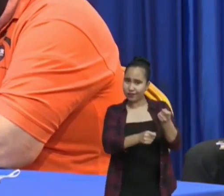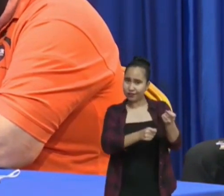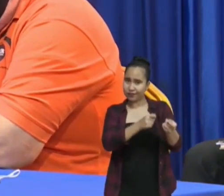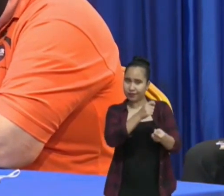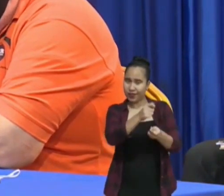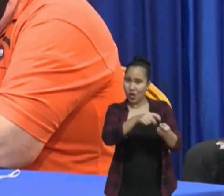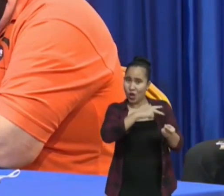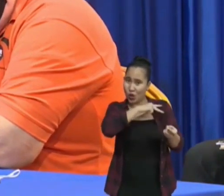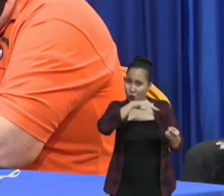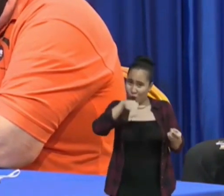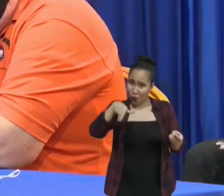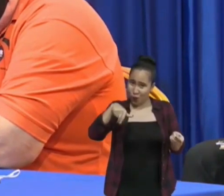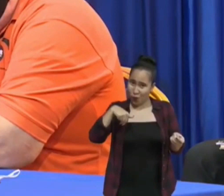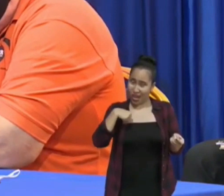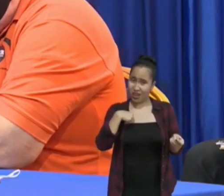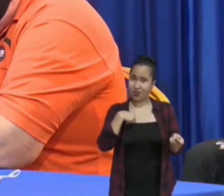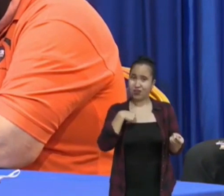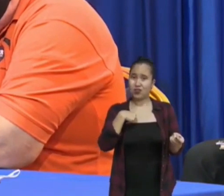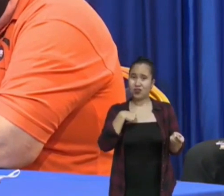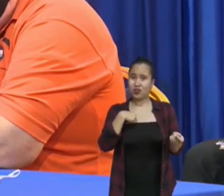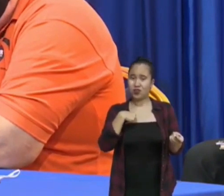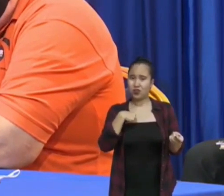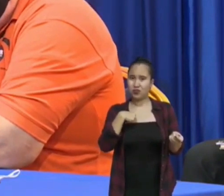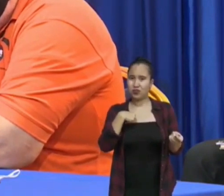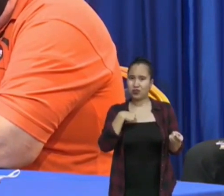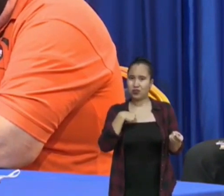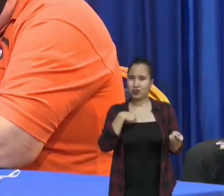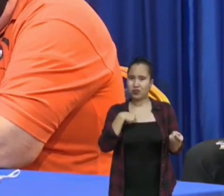wij ons houden aan de